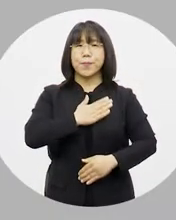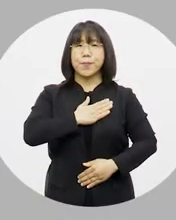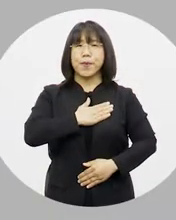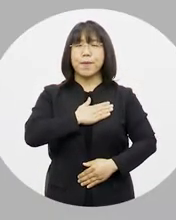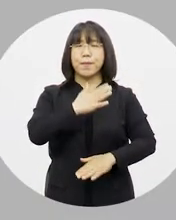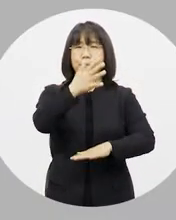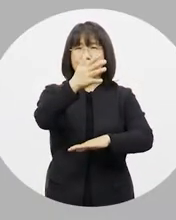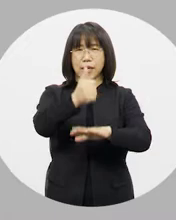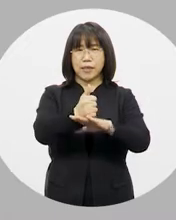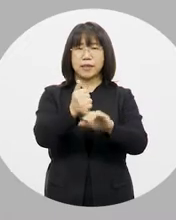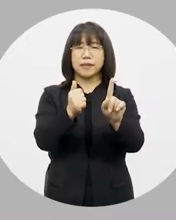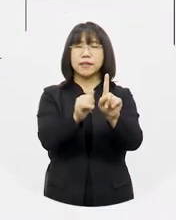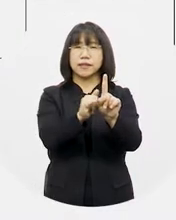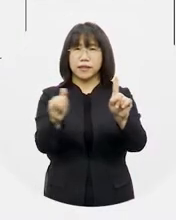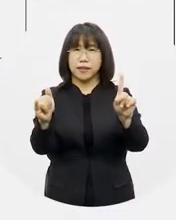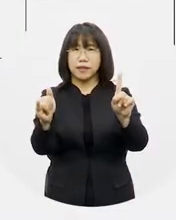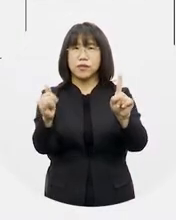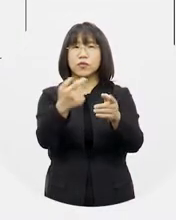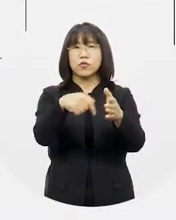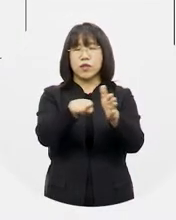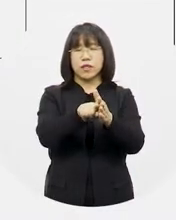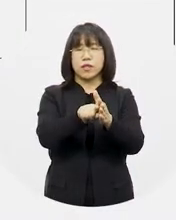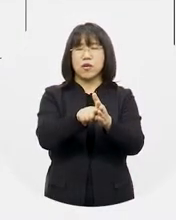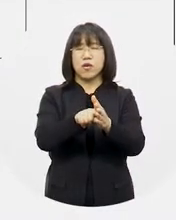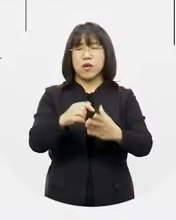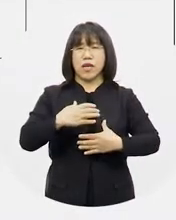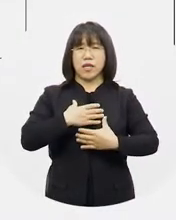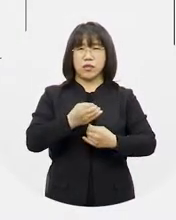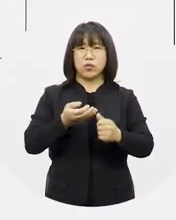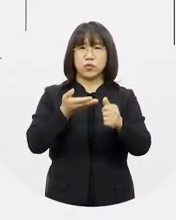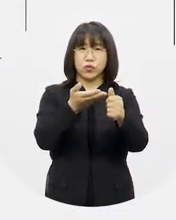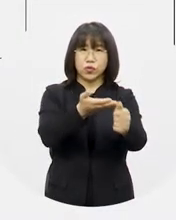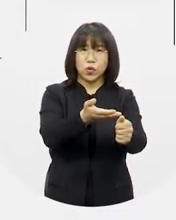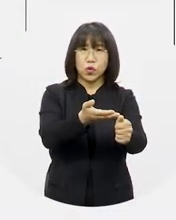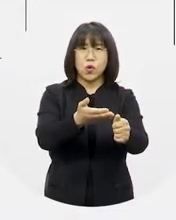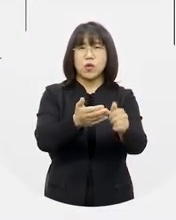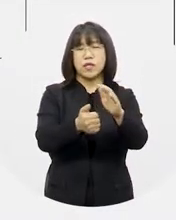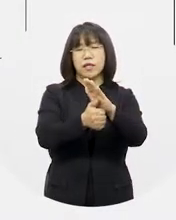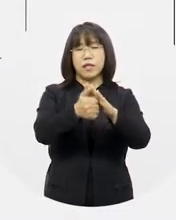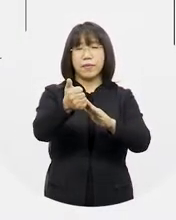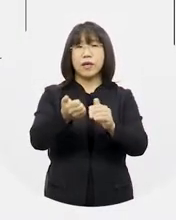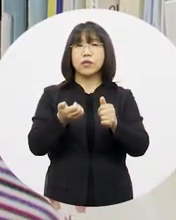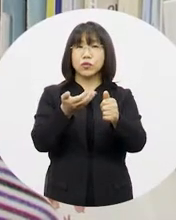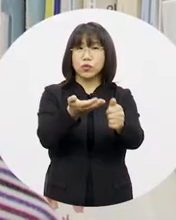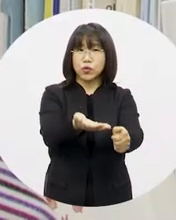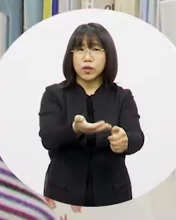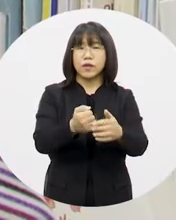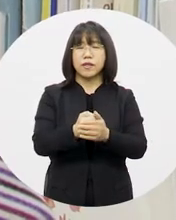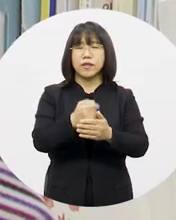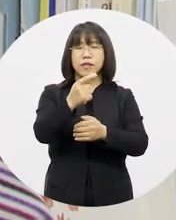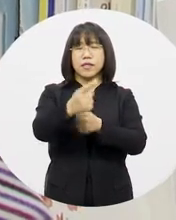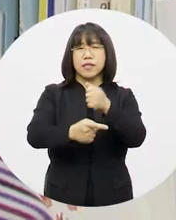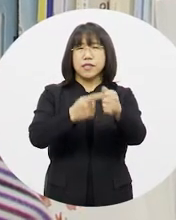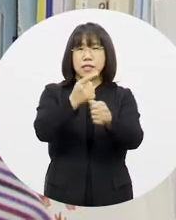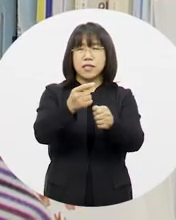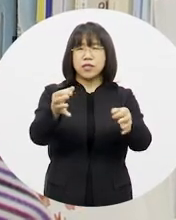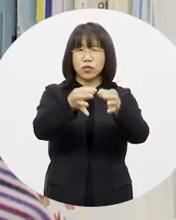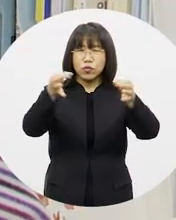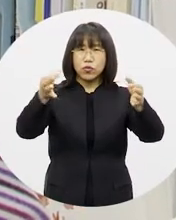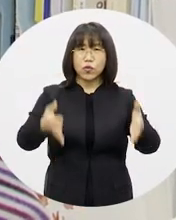사례는 폐암 말기 1인 가구의 정서적 안정과 희망 드림으로 민관협력 조직을 적극 활용해